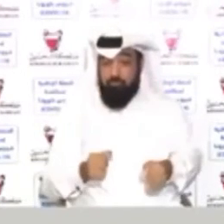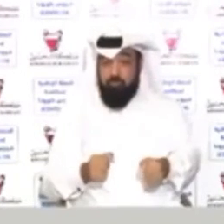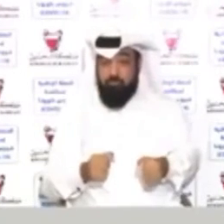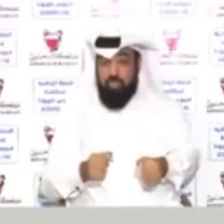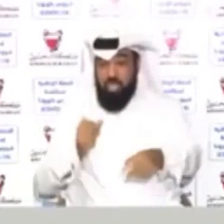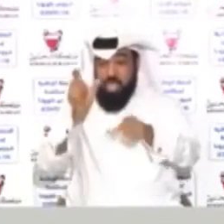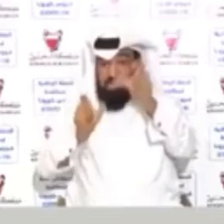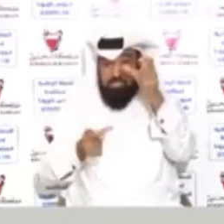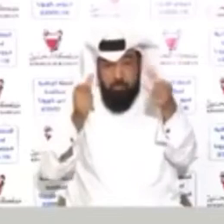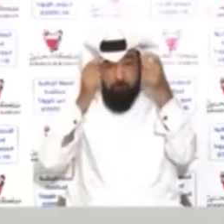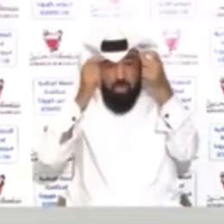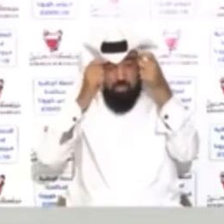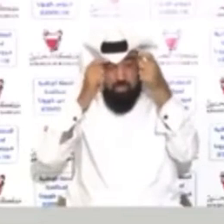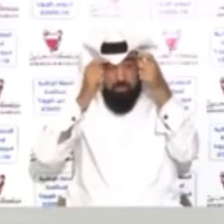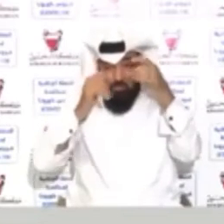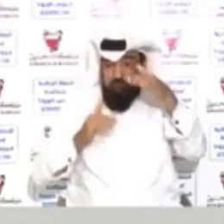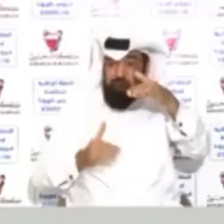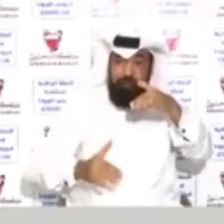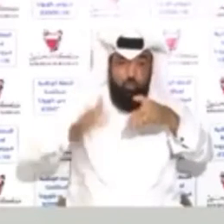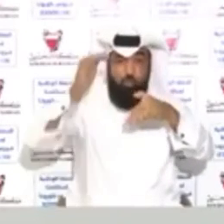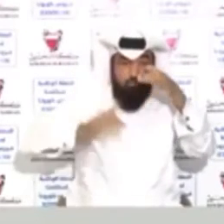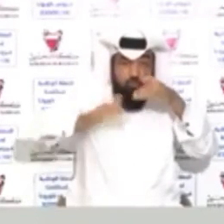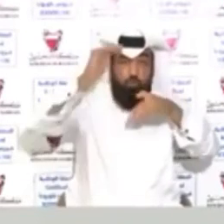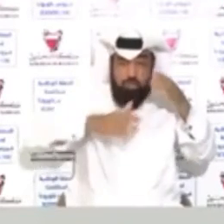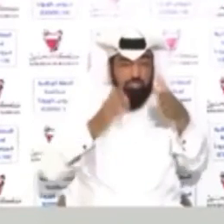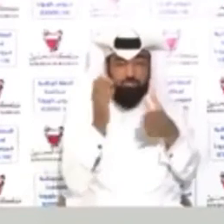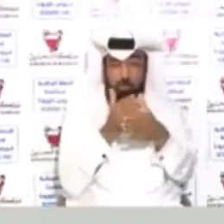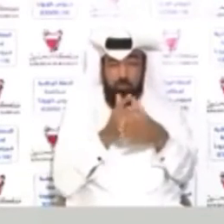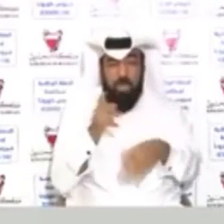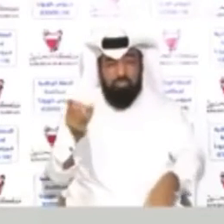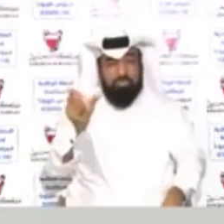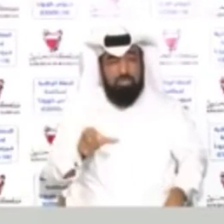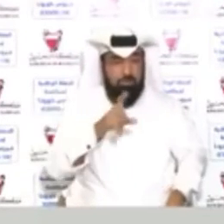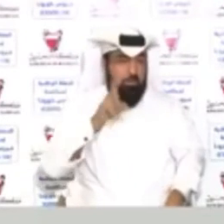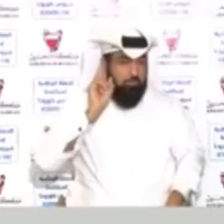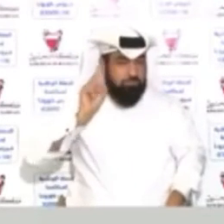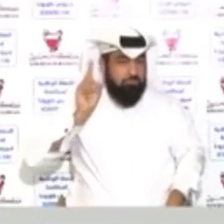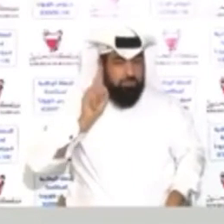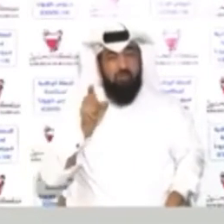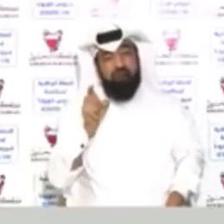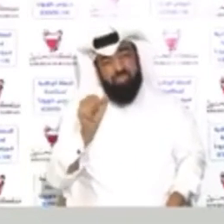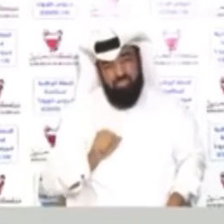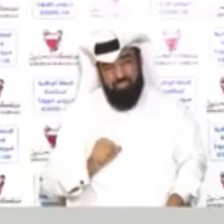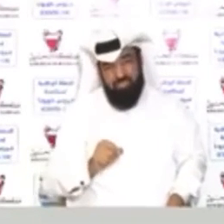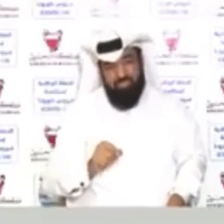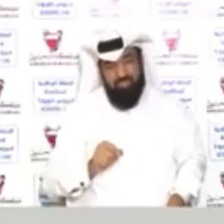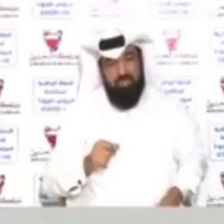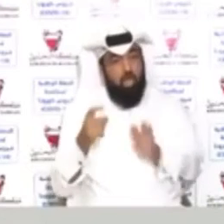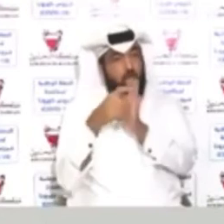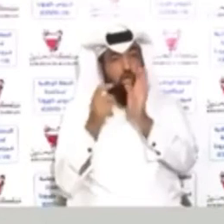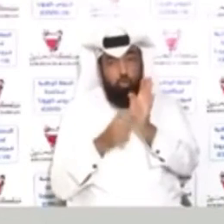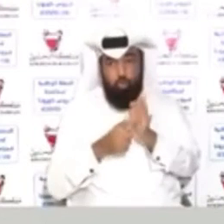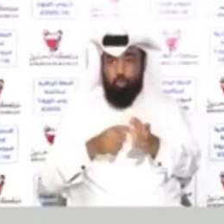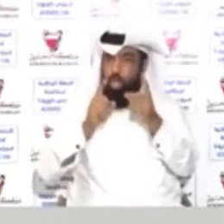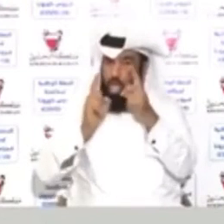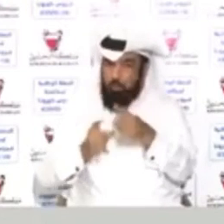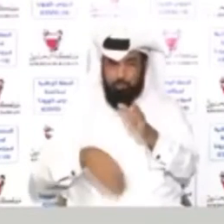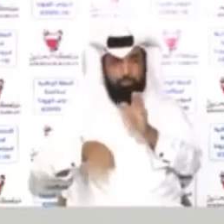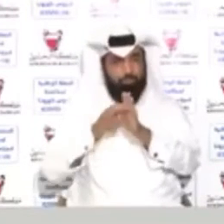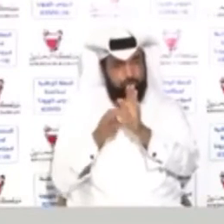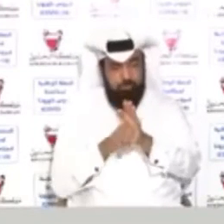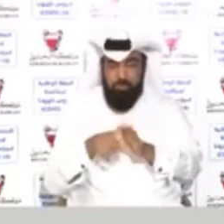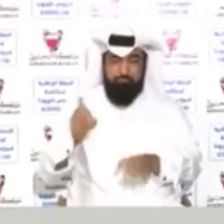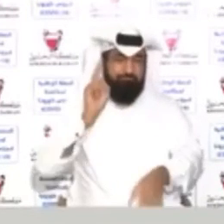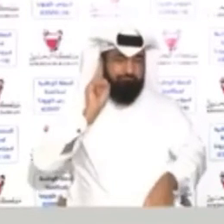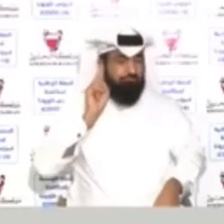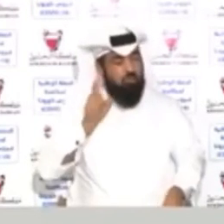في عدم التزام بالمعايير يعني والاحترازية اللي وضعت، والتجمعات اللي صارت عامة في رمضان وفي العيدها كان أثرها